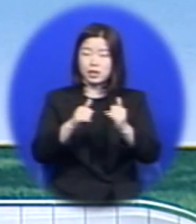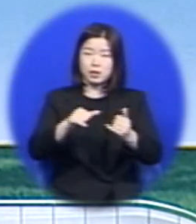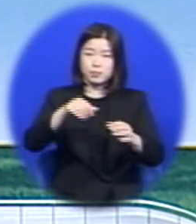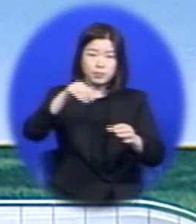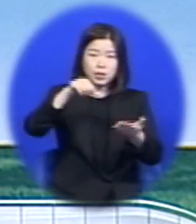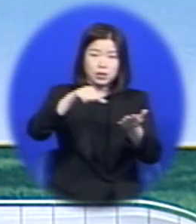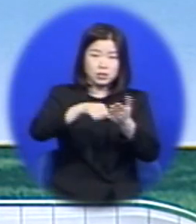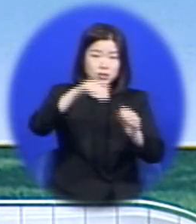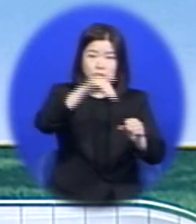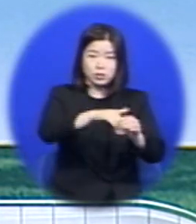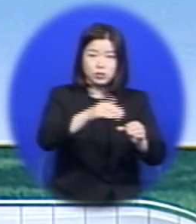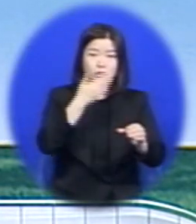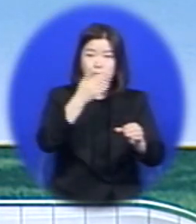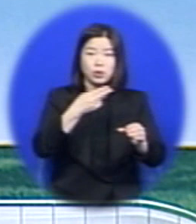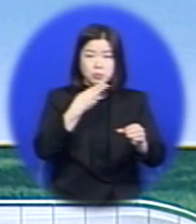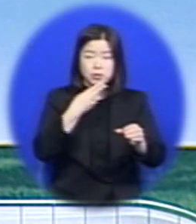없겠죠.